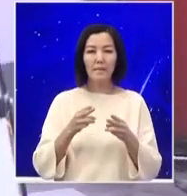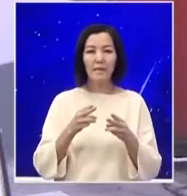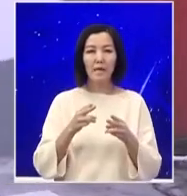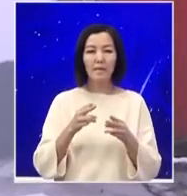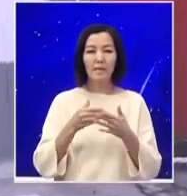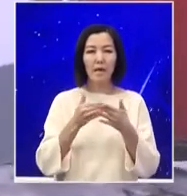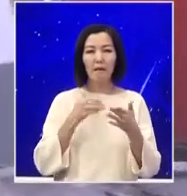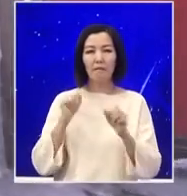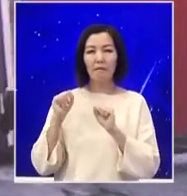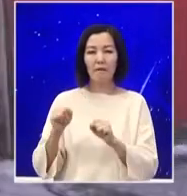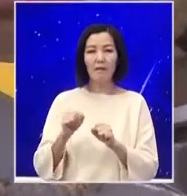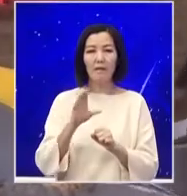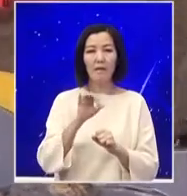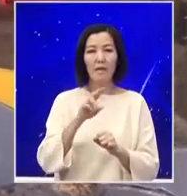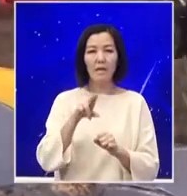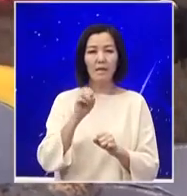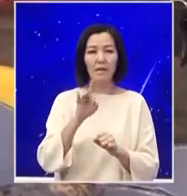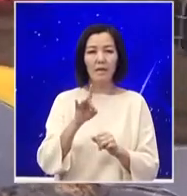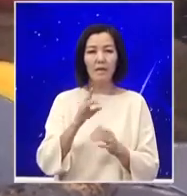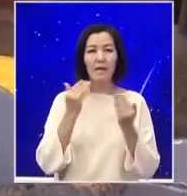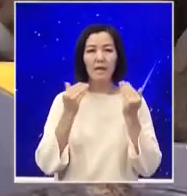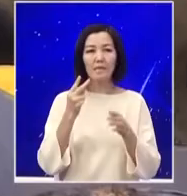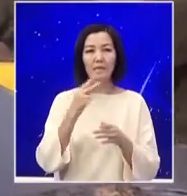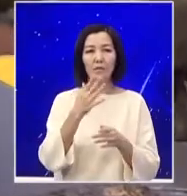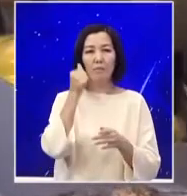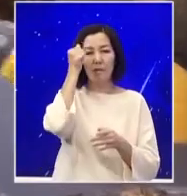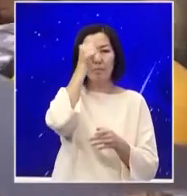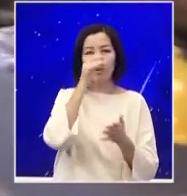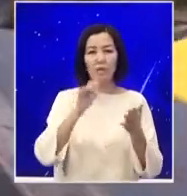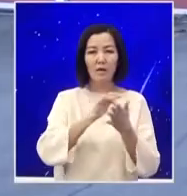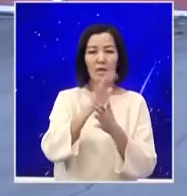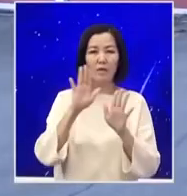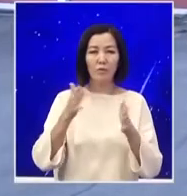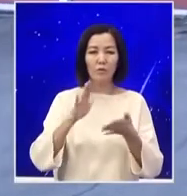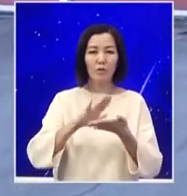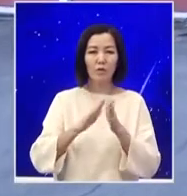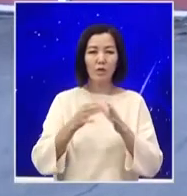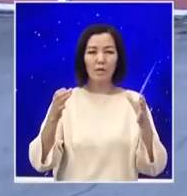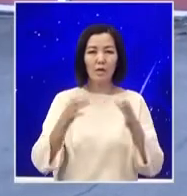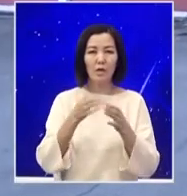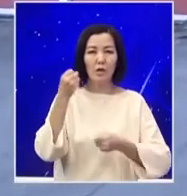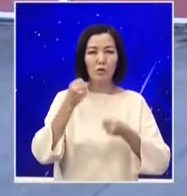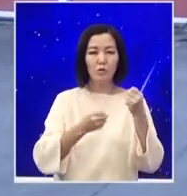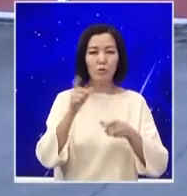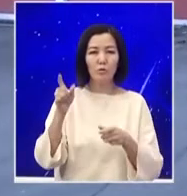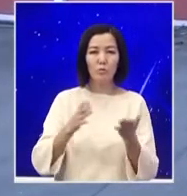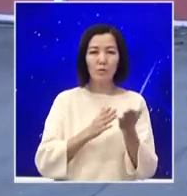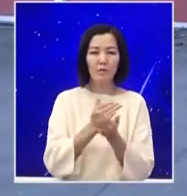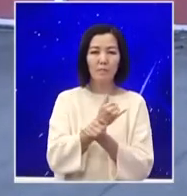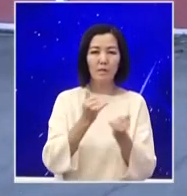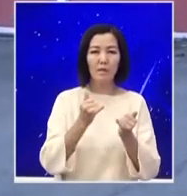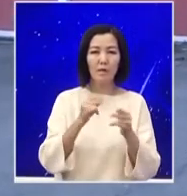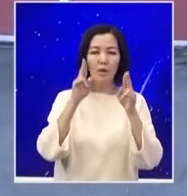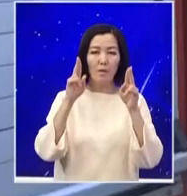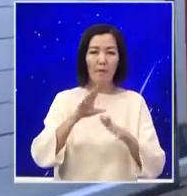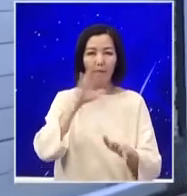алады. Солардың бірі Елдар Ысқақов. Сала ардагері 25 жылдан бері қалалық төтенше жағдайлар бөлімінде жүргізуші болып жұмыс істейді. Жол ережесін